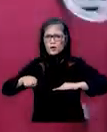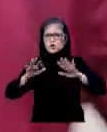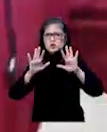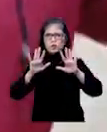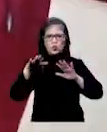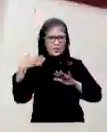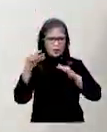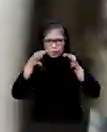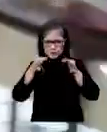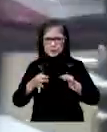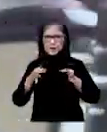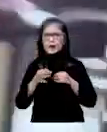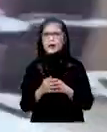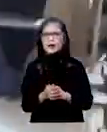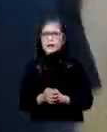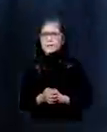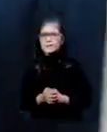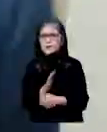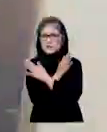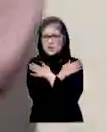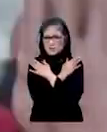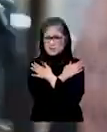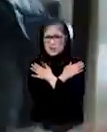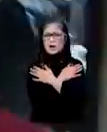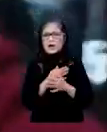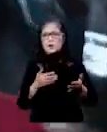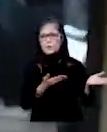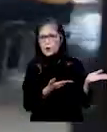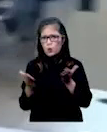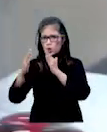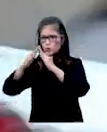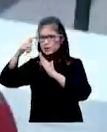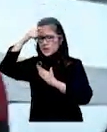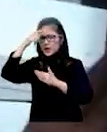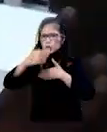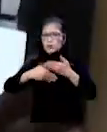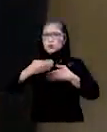penjara. Sementara jasad korban saat ini dibawa ke rumah sakit untuk proses